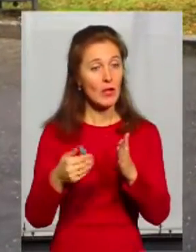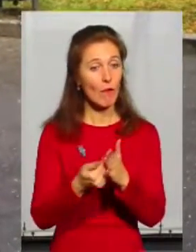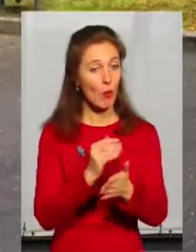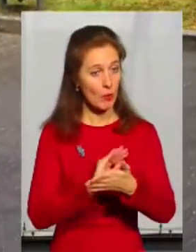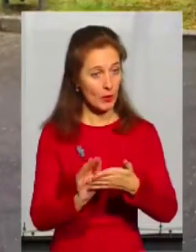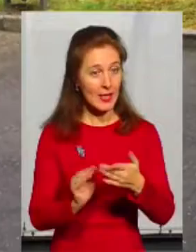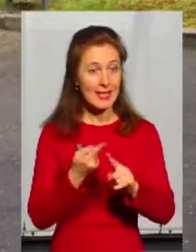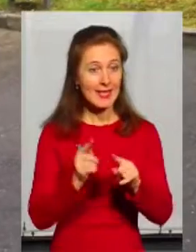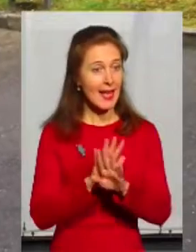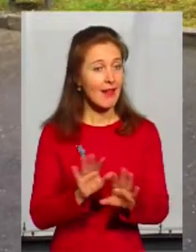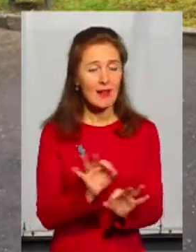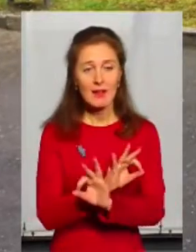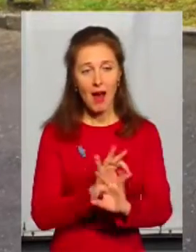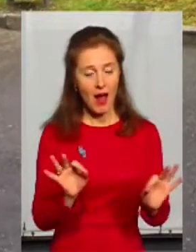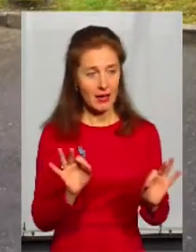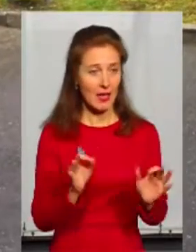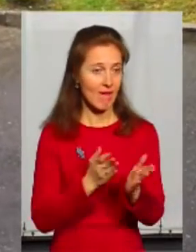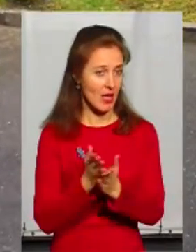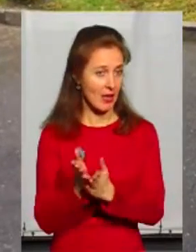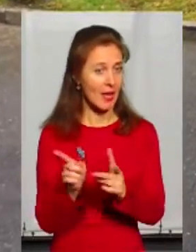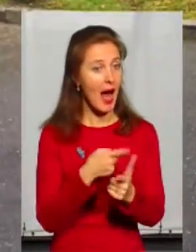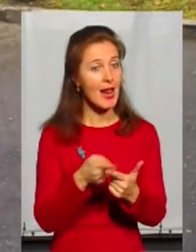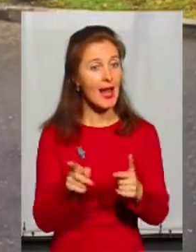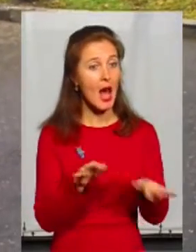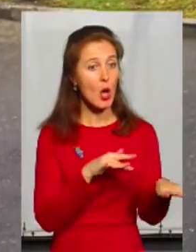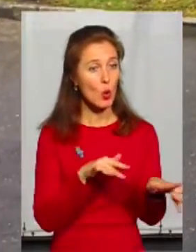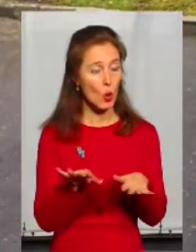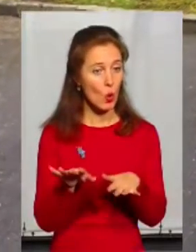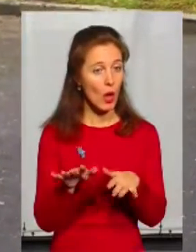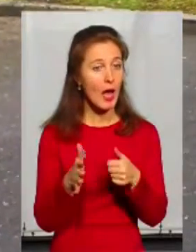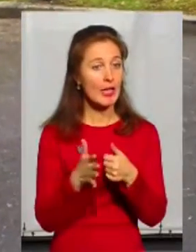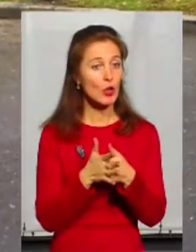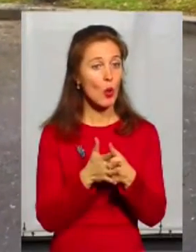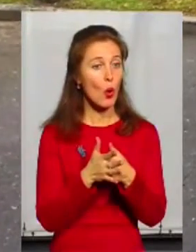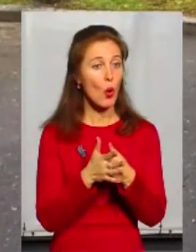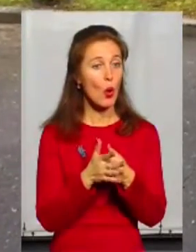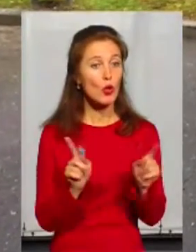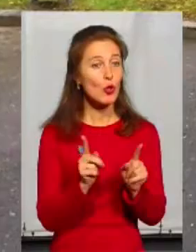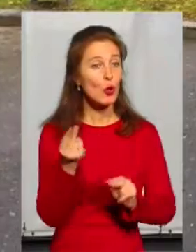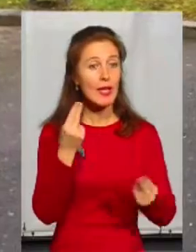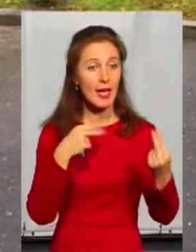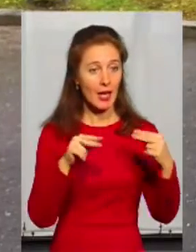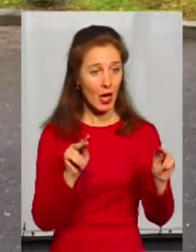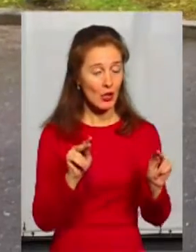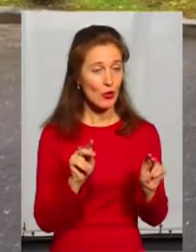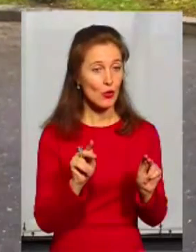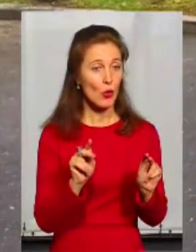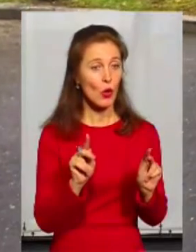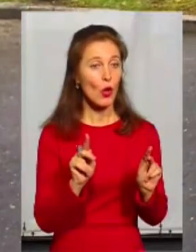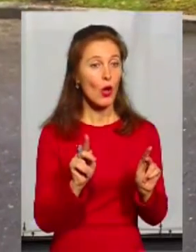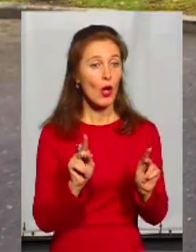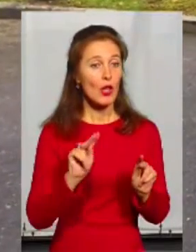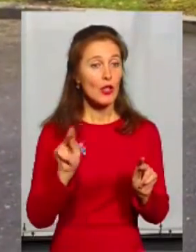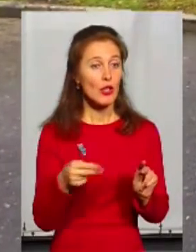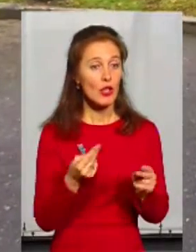не ідеальний варіант, але ну, рух до чогось кращого, до чогось більш ідеального, ніж